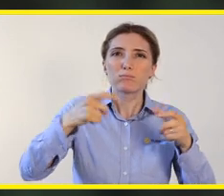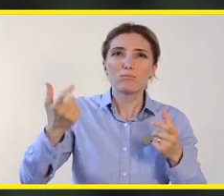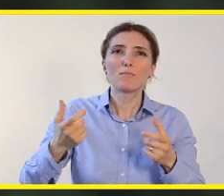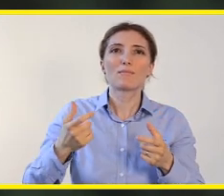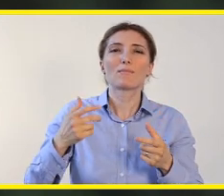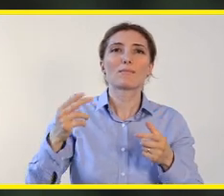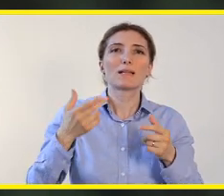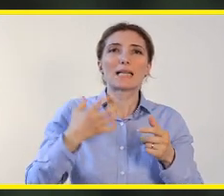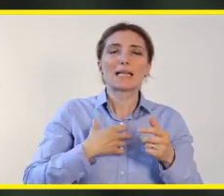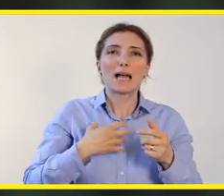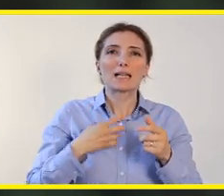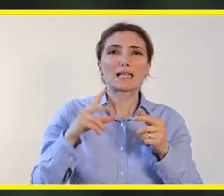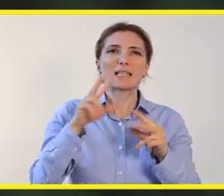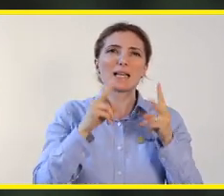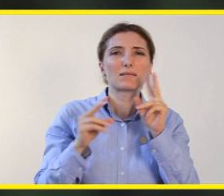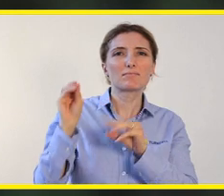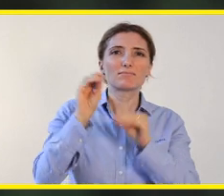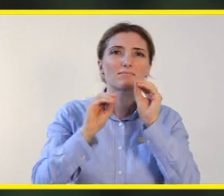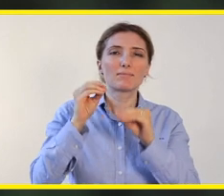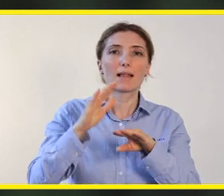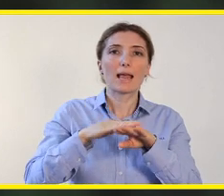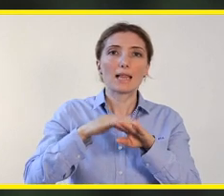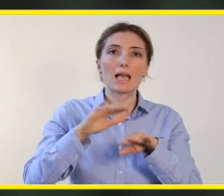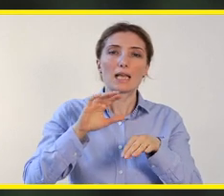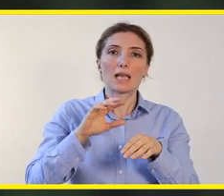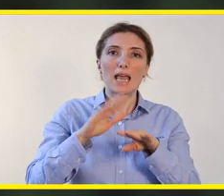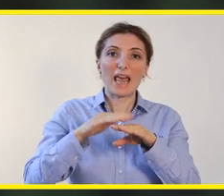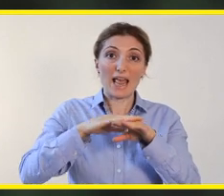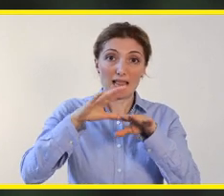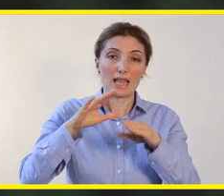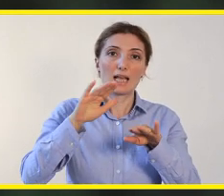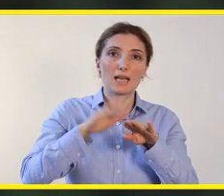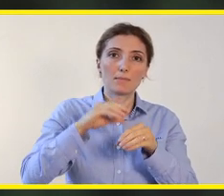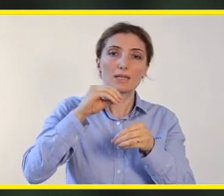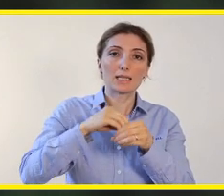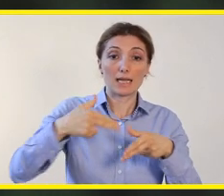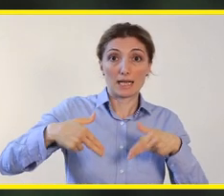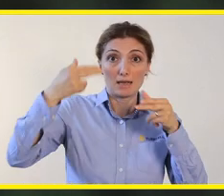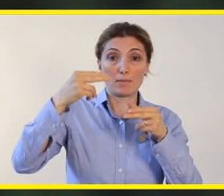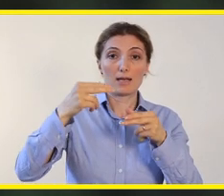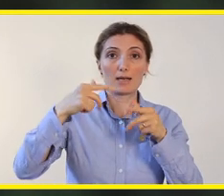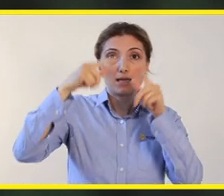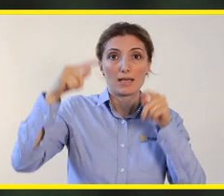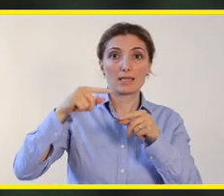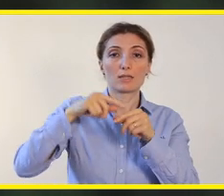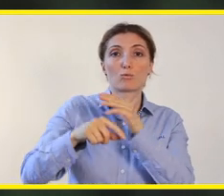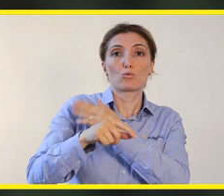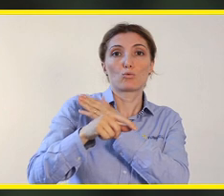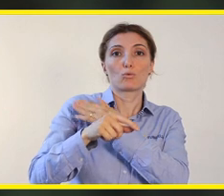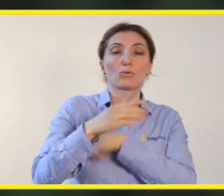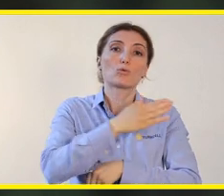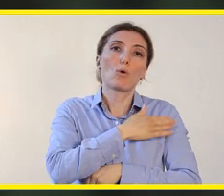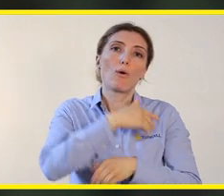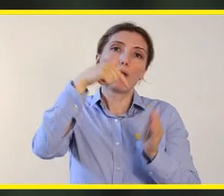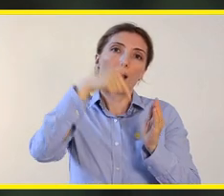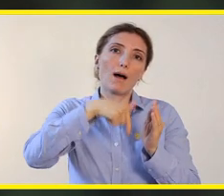ISO ve ızgara ekleme gibi ayarlarını manuel olarak yapmak için kamera ekranında sol alttaki manuel tuşuna